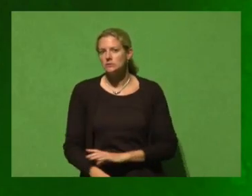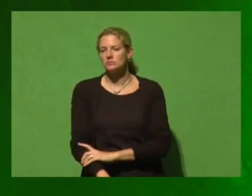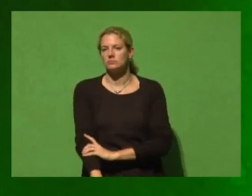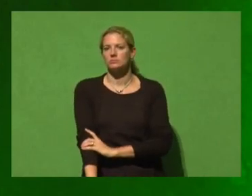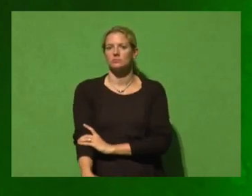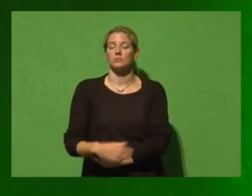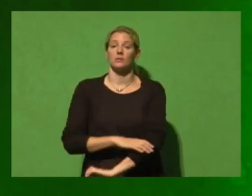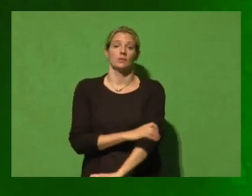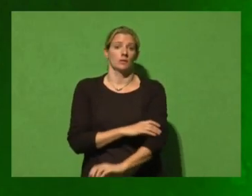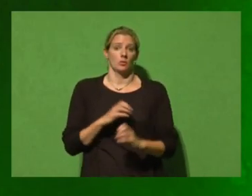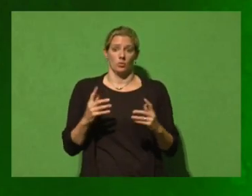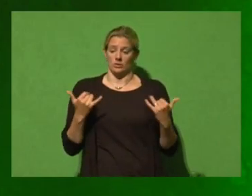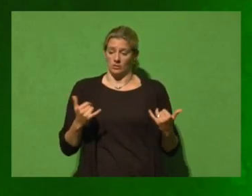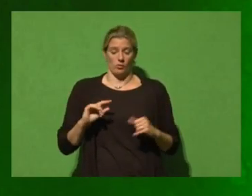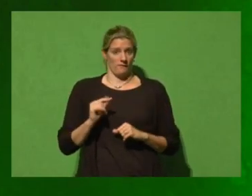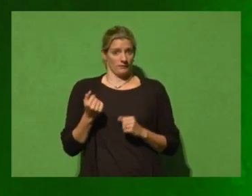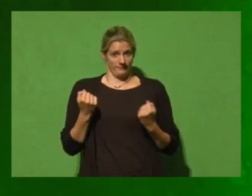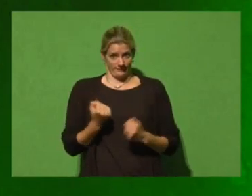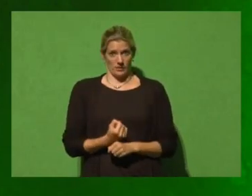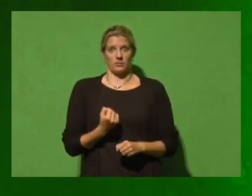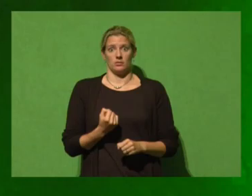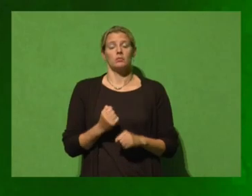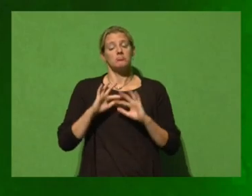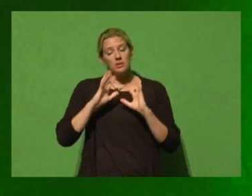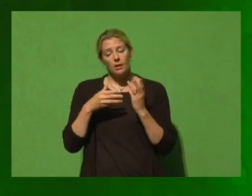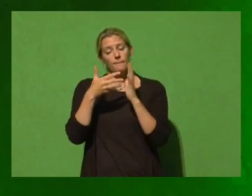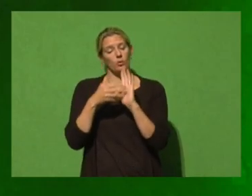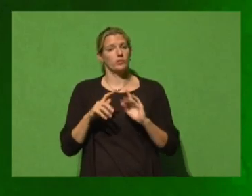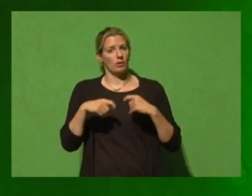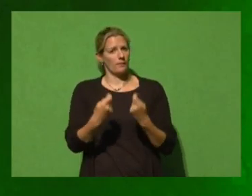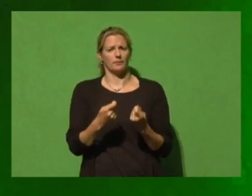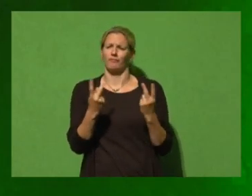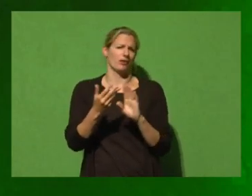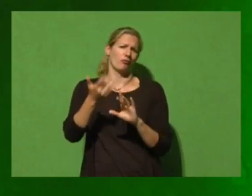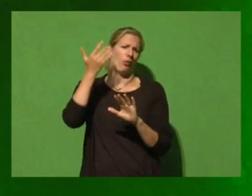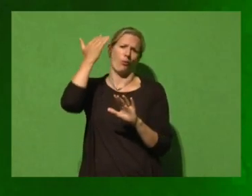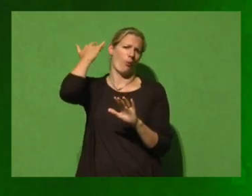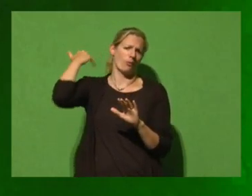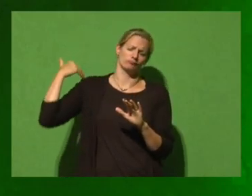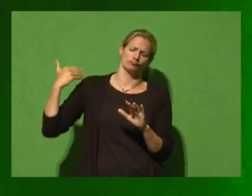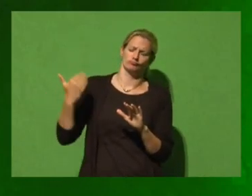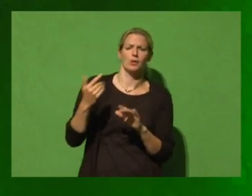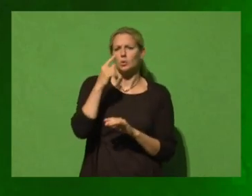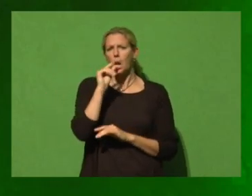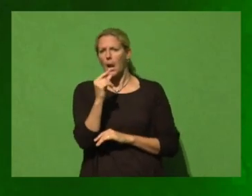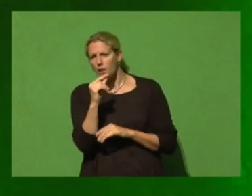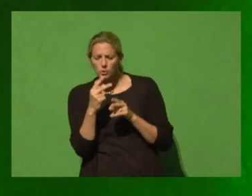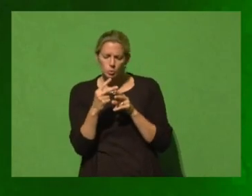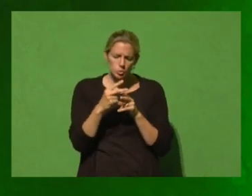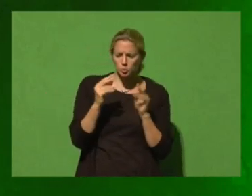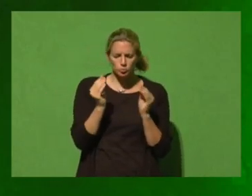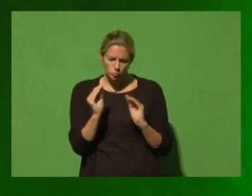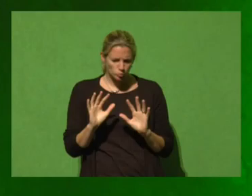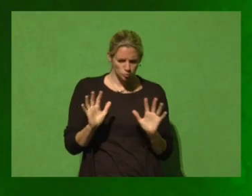Ja, und damit käme ich eigentlich auch schon zum Schluss. Insgesamt ist das Prüfungsergebnis, wie eigentlich auch in den Jahren davor, abgesehen von kleineren Korrekturen, die erforderlich